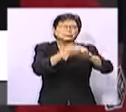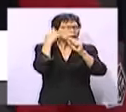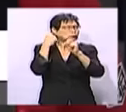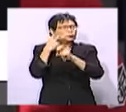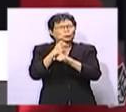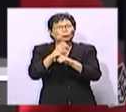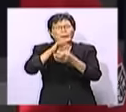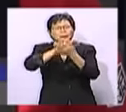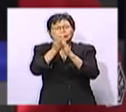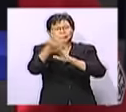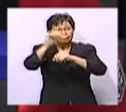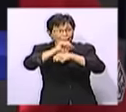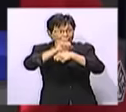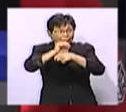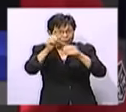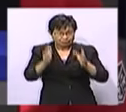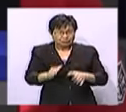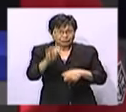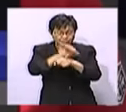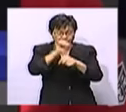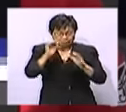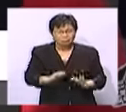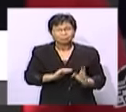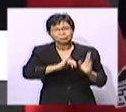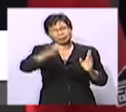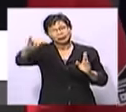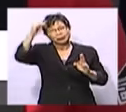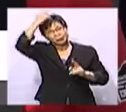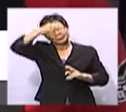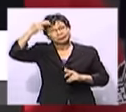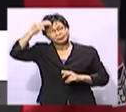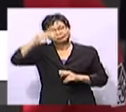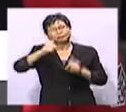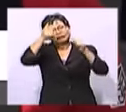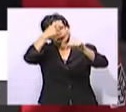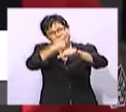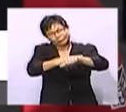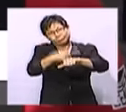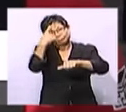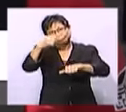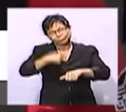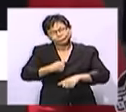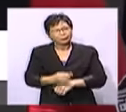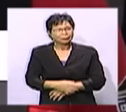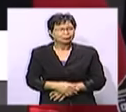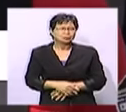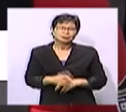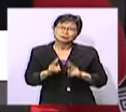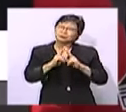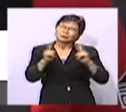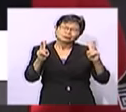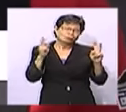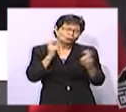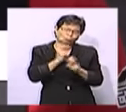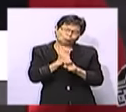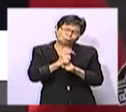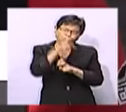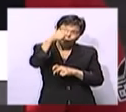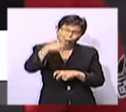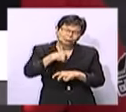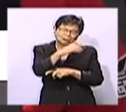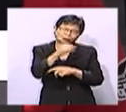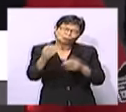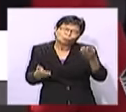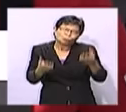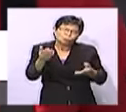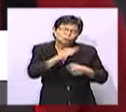menjadi petugas dan akan menunaikan ibadat haji. Dan ia sangat-sangat mencabar kepada saya dan